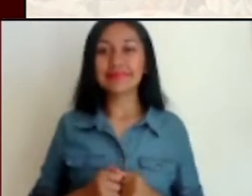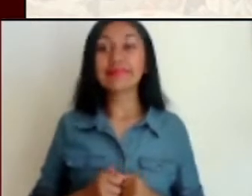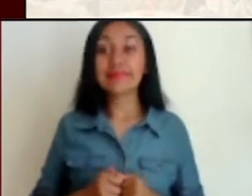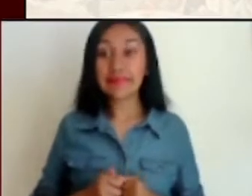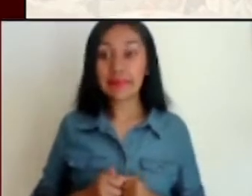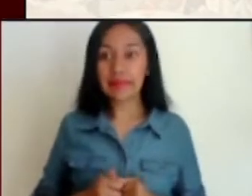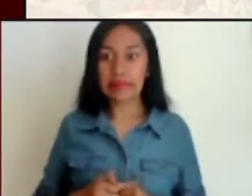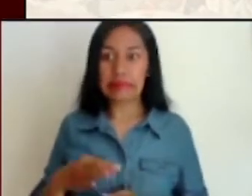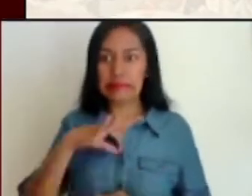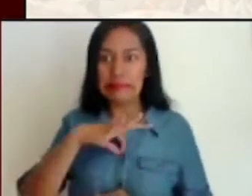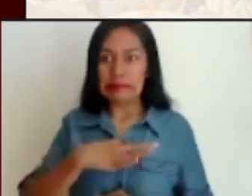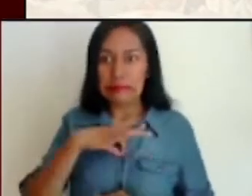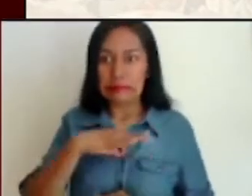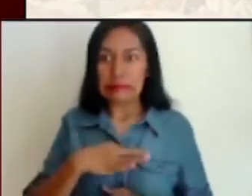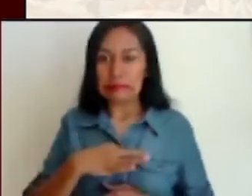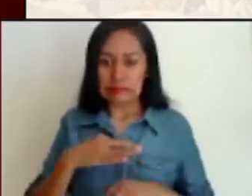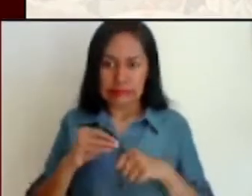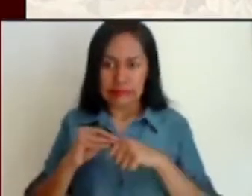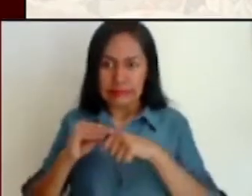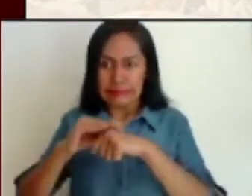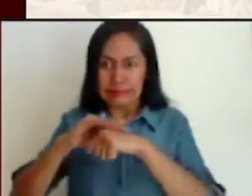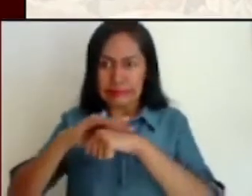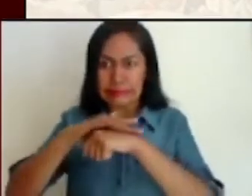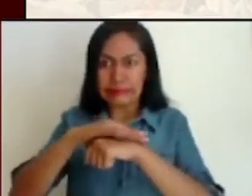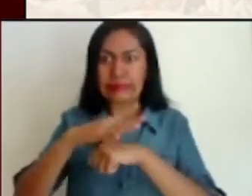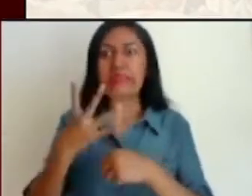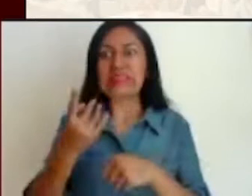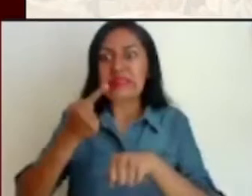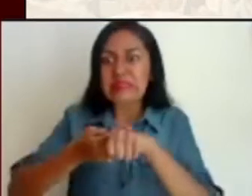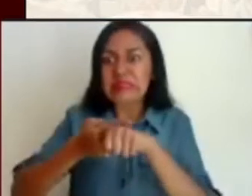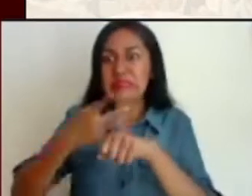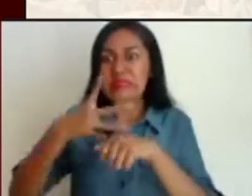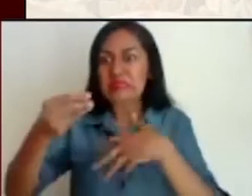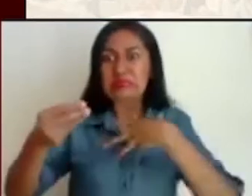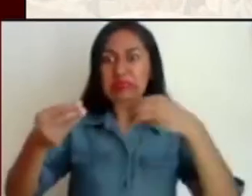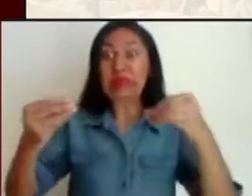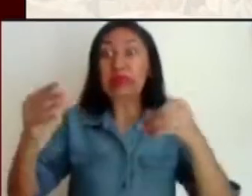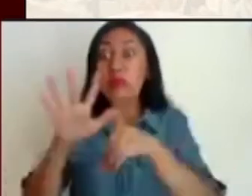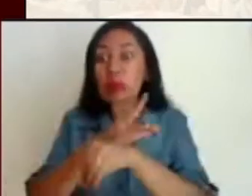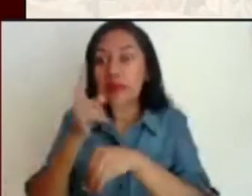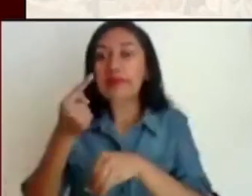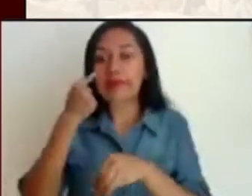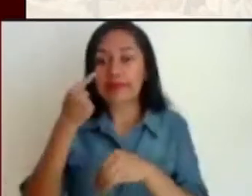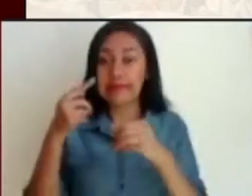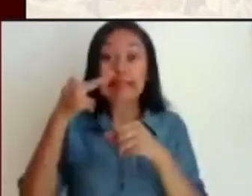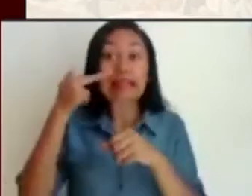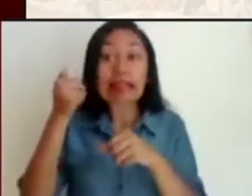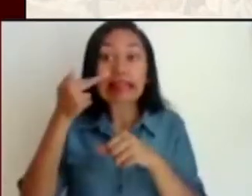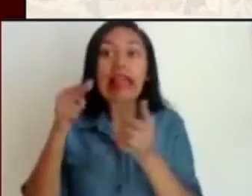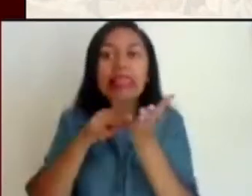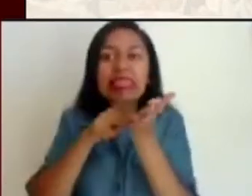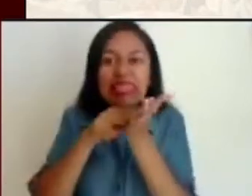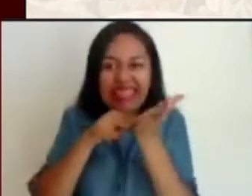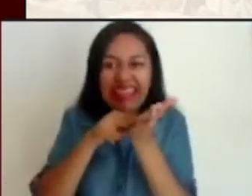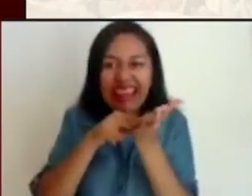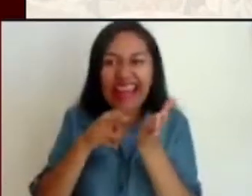infezione può convertirsi in epidemica, dato che le pulgas possono stare tanto nella rata negra, che si vede nella parte di arriba della